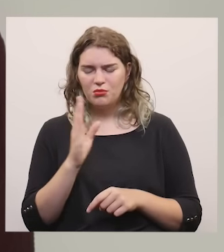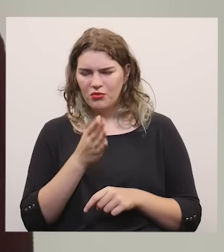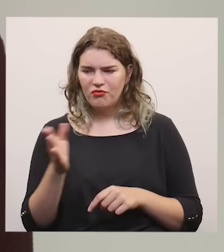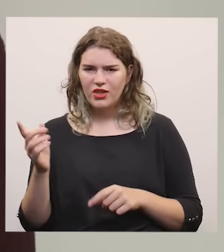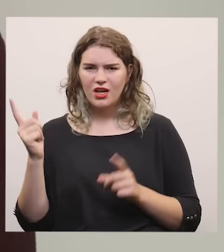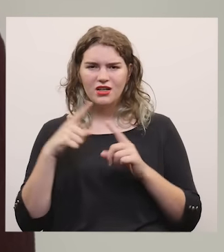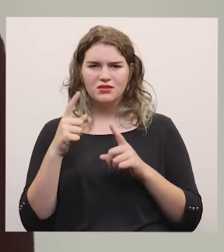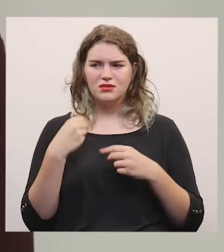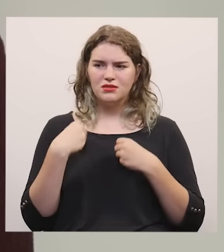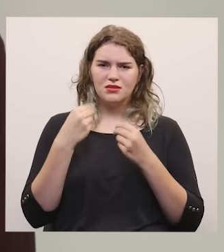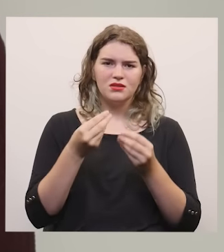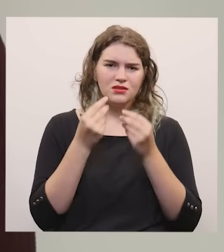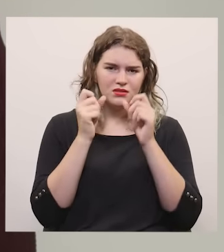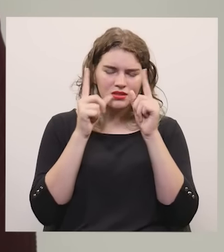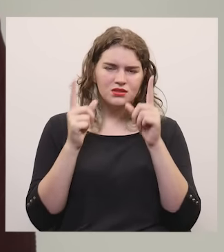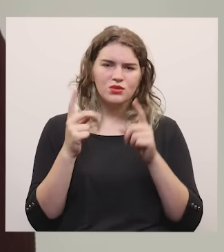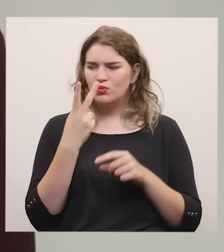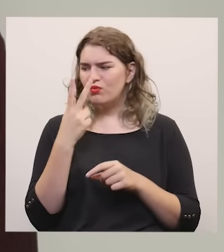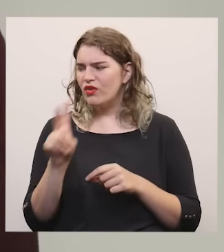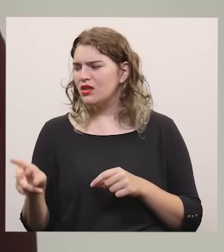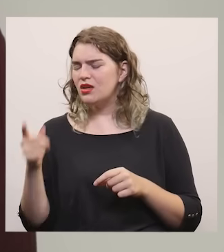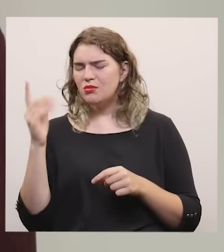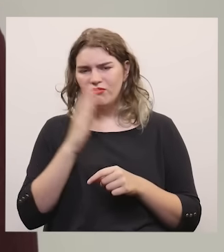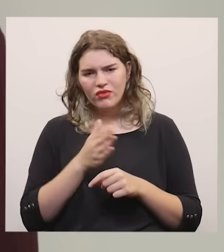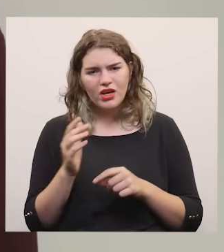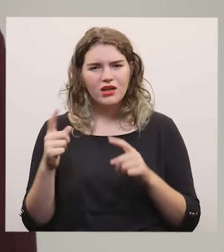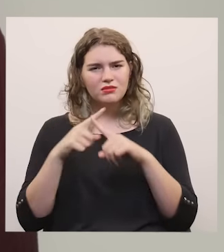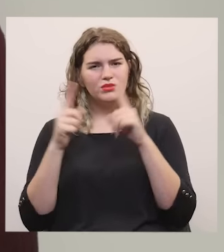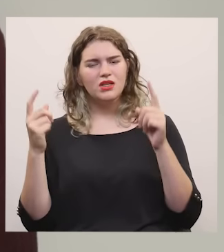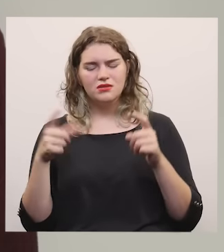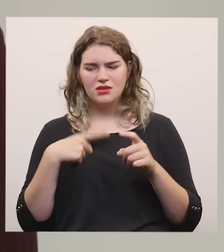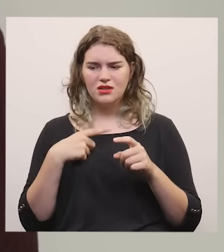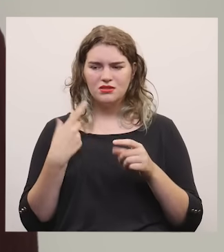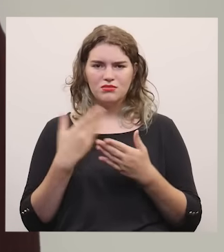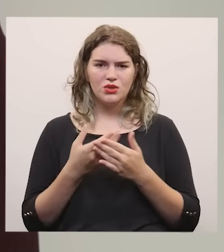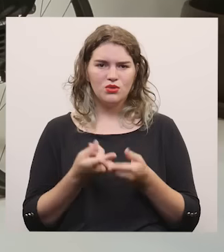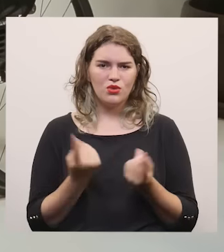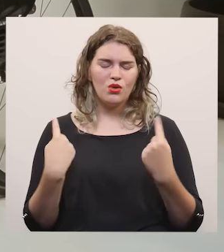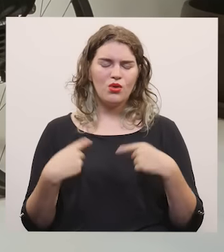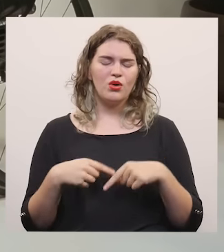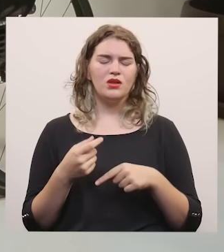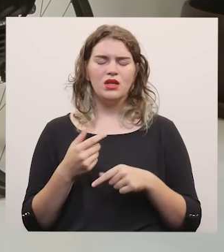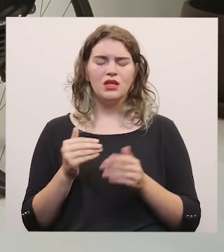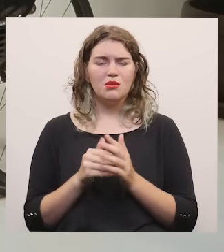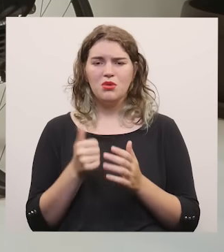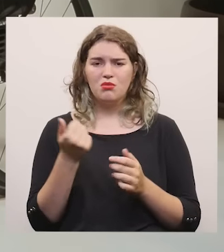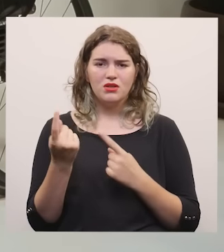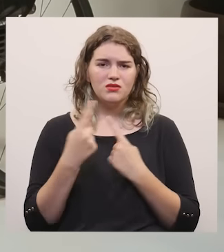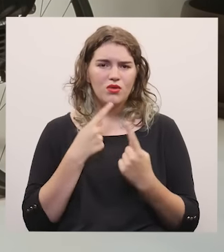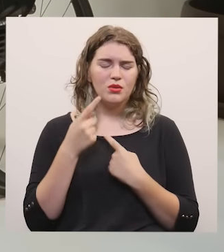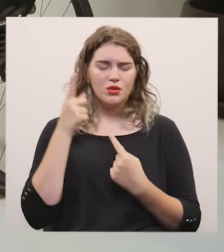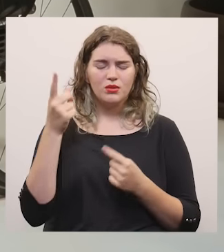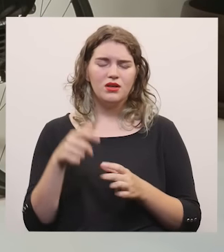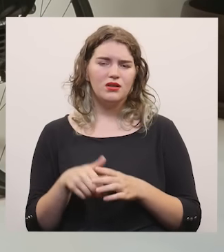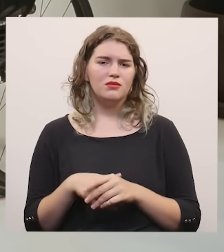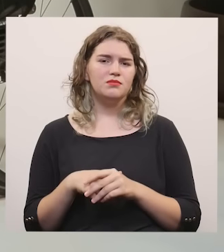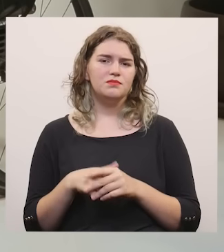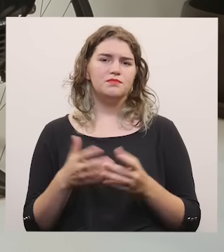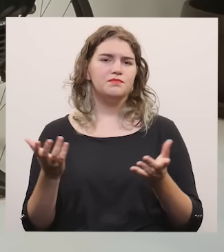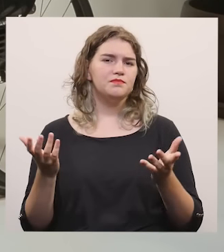în fiecare dimineață ne trezește. Noi nu vedem că El în fiecare dimineață e acolo pentru noi și cu noi, doar trebuie să vorbim cu El. Asta